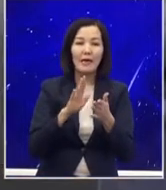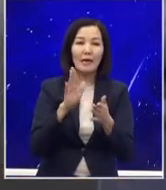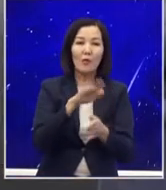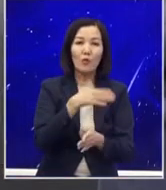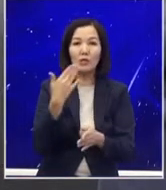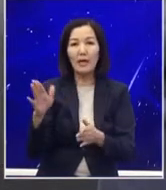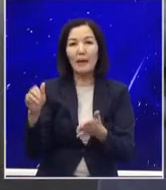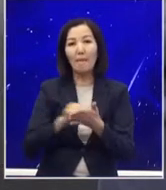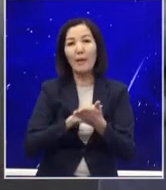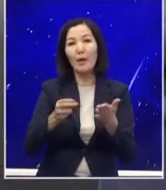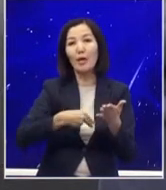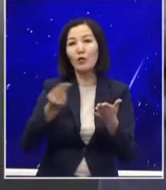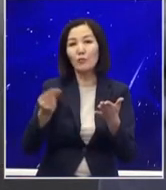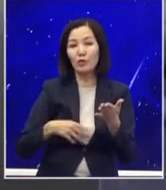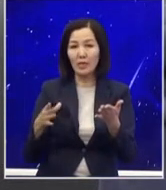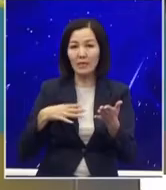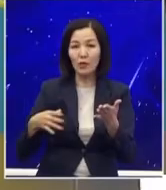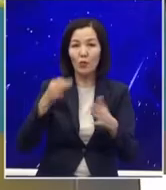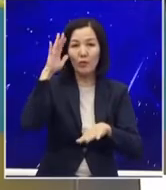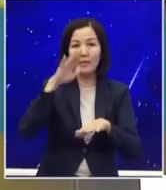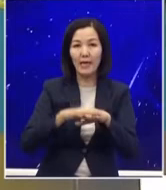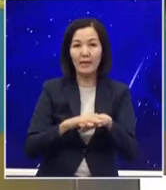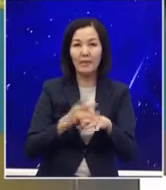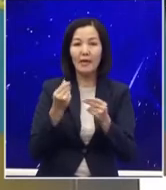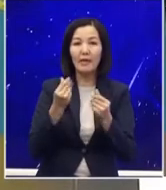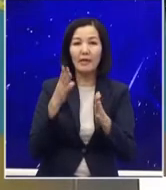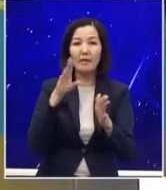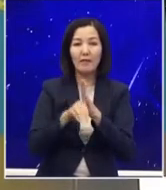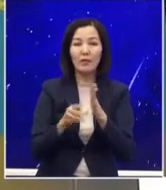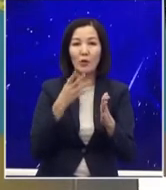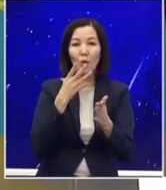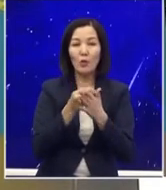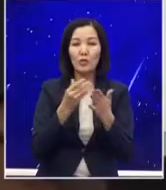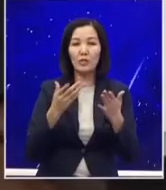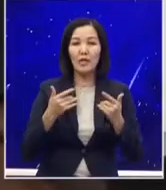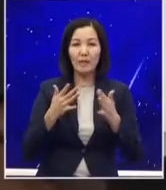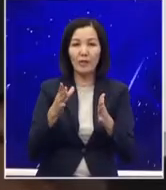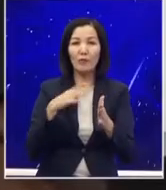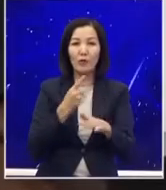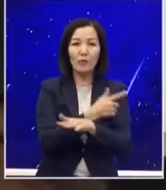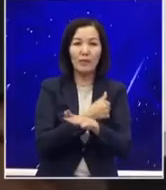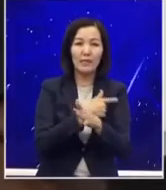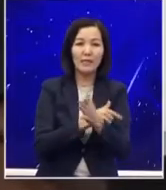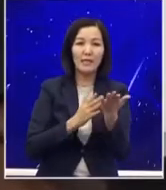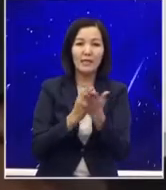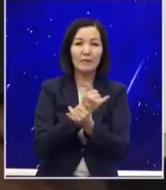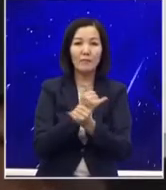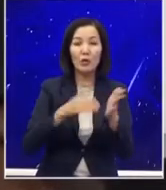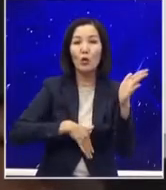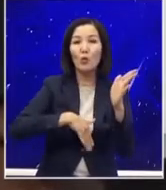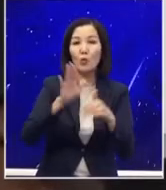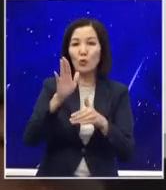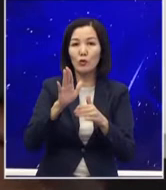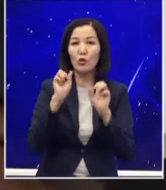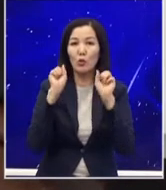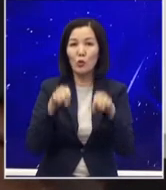жасасты. Амандық Ғаббасұлы өңір басшысы ретінде инвесторларға өз талаптарын қойды. Ол медициналық қызмет сапасын жоғарылығы мен